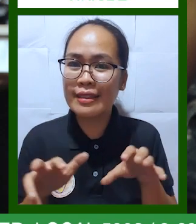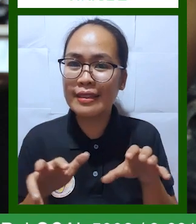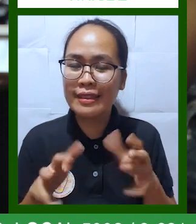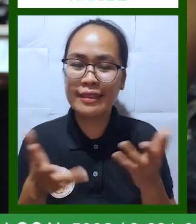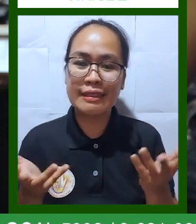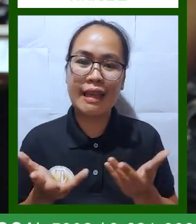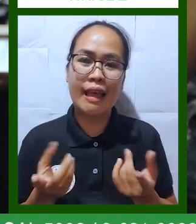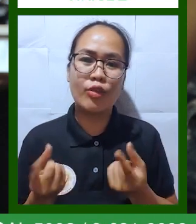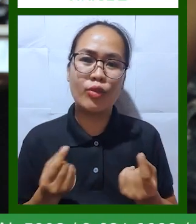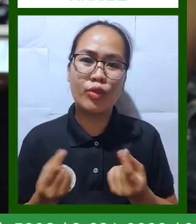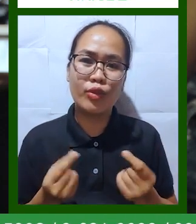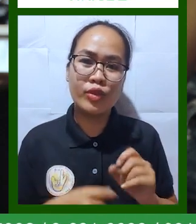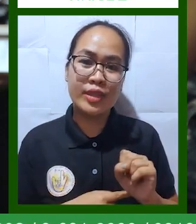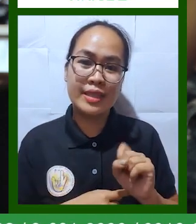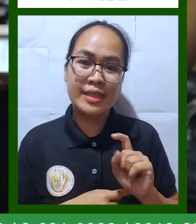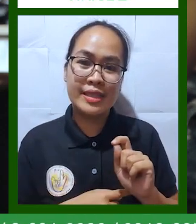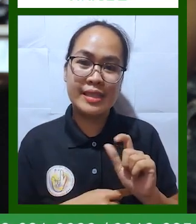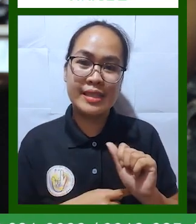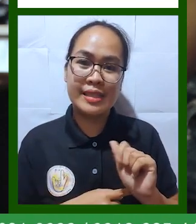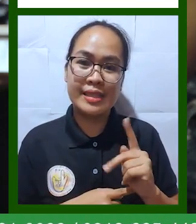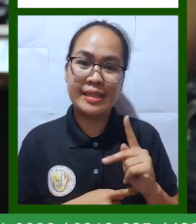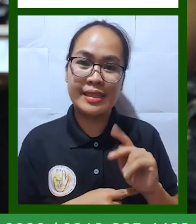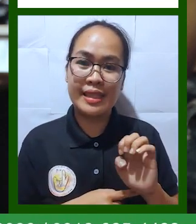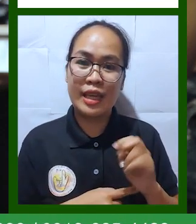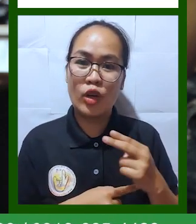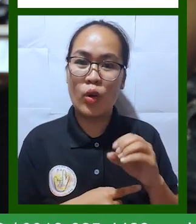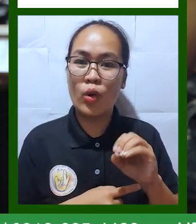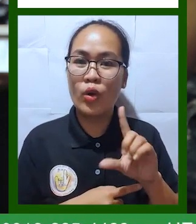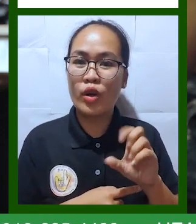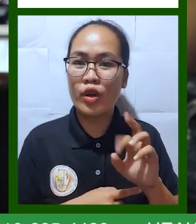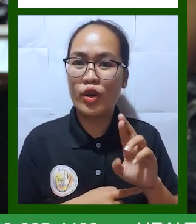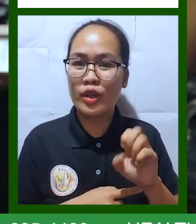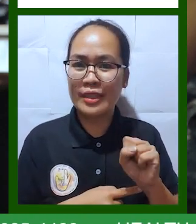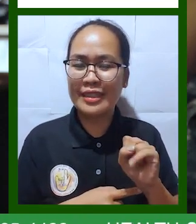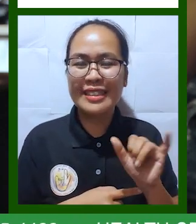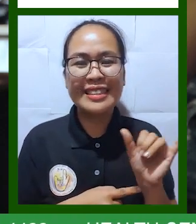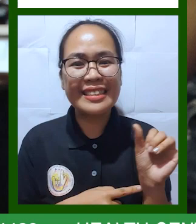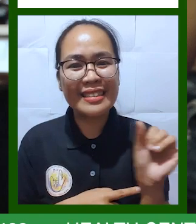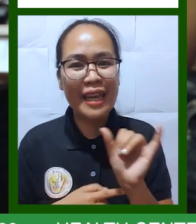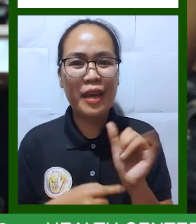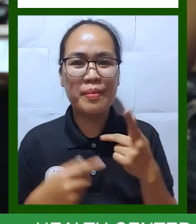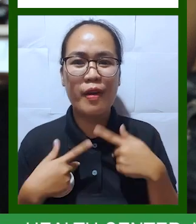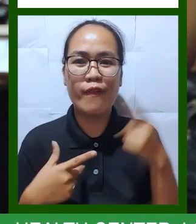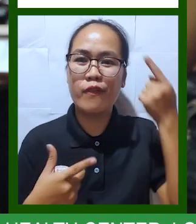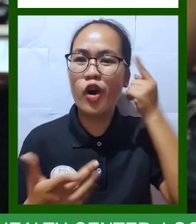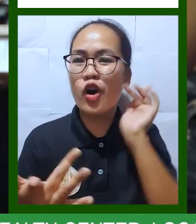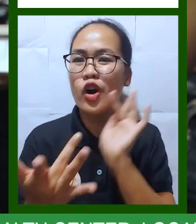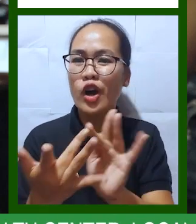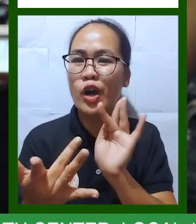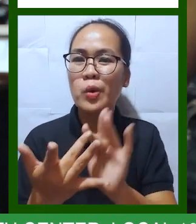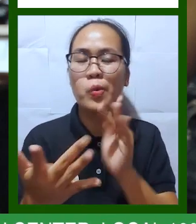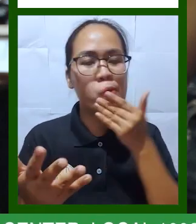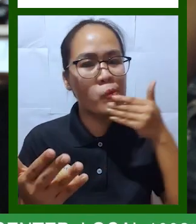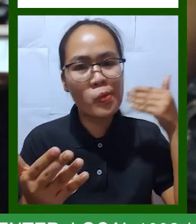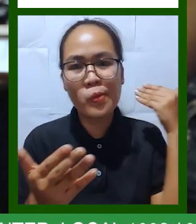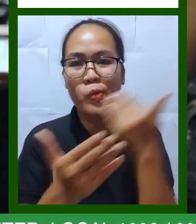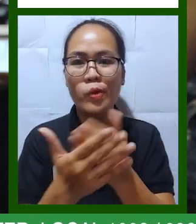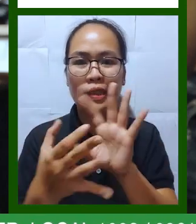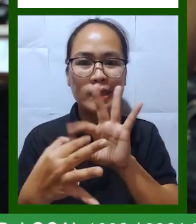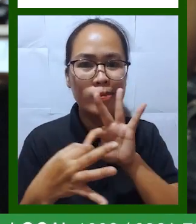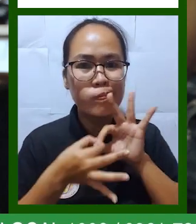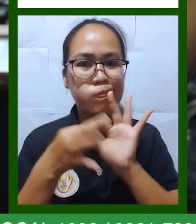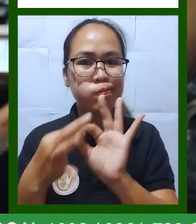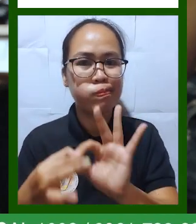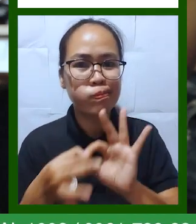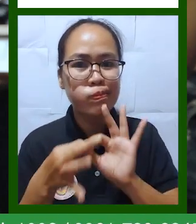mga stakeholders. Nang sa ganun ay nagiging puhunan po ito eh, para mas maging maganda ang ating samahan. Sabi